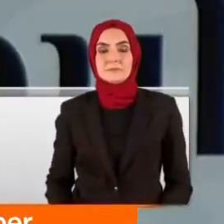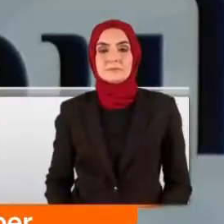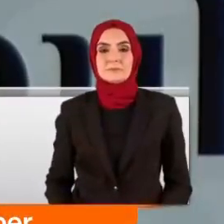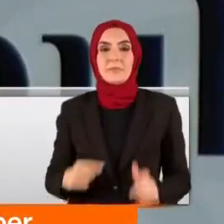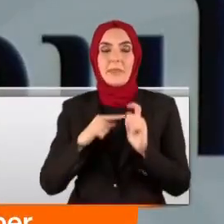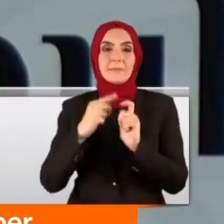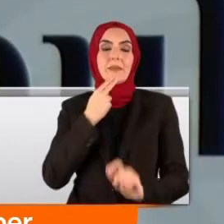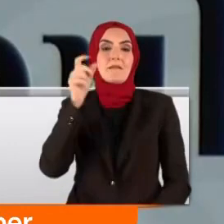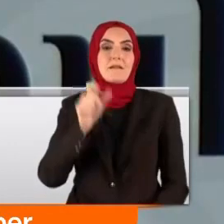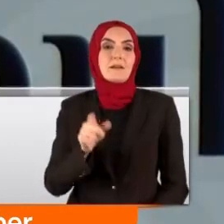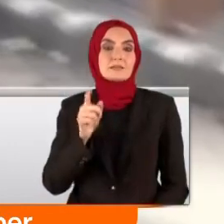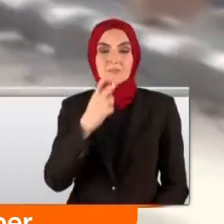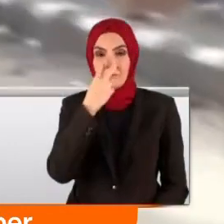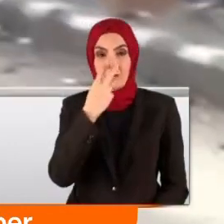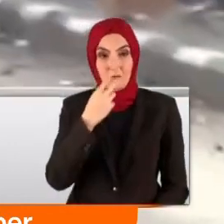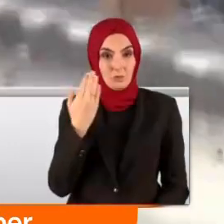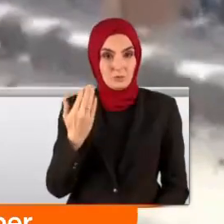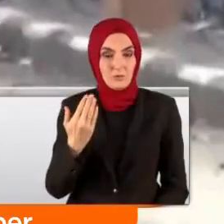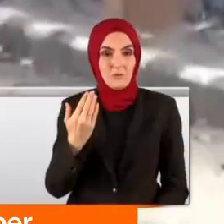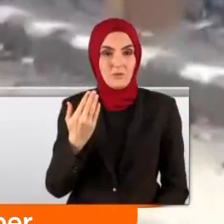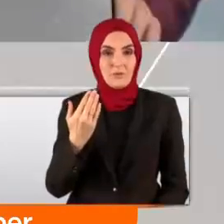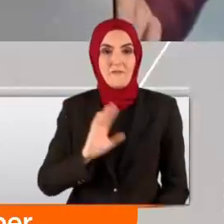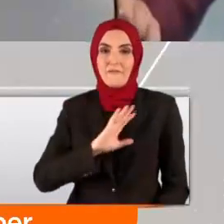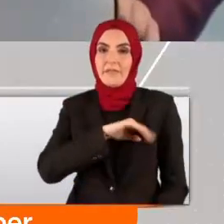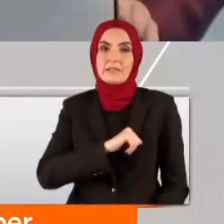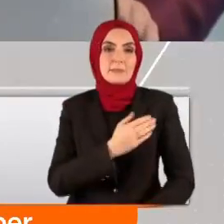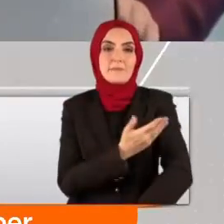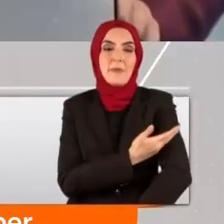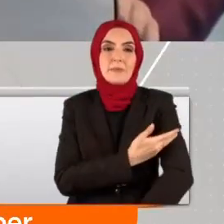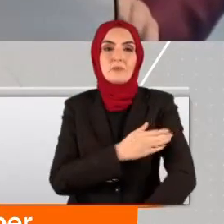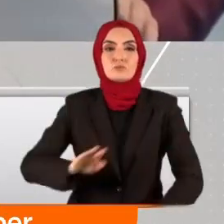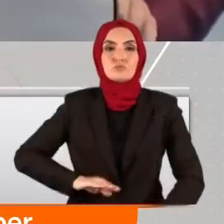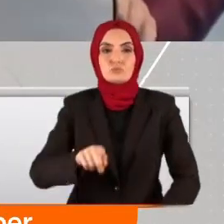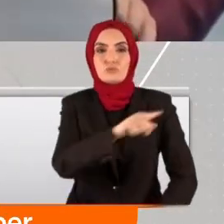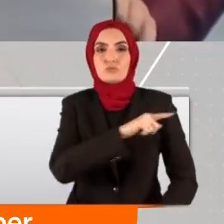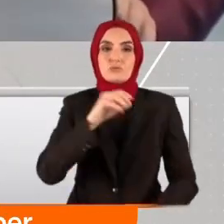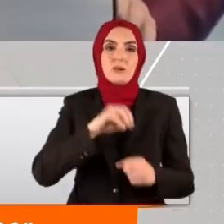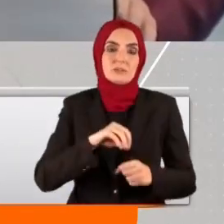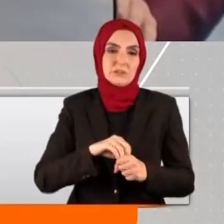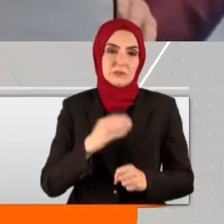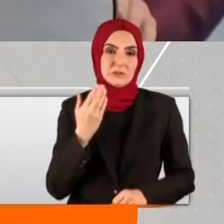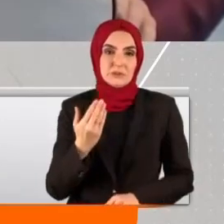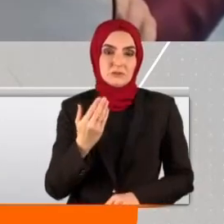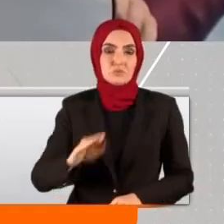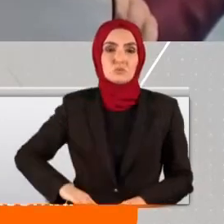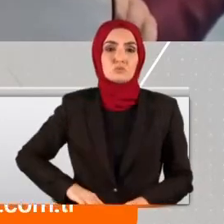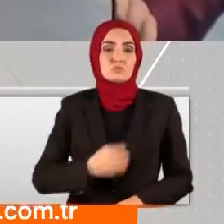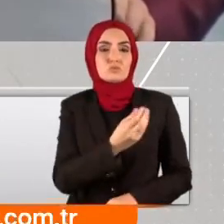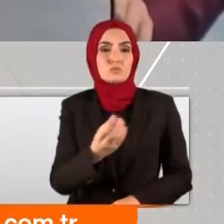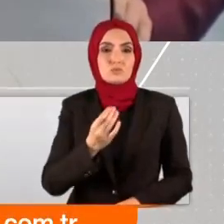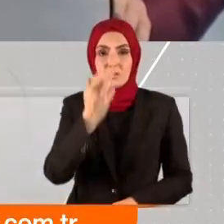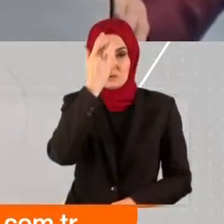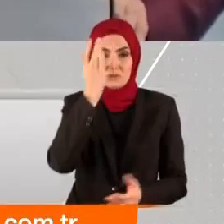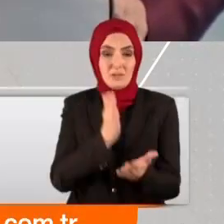Emine Erdoğan'ın gözyaşları Filistinli çocuklar için aktı. Çocukların şehit düştüğü bir dünyada